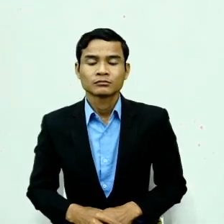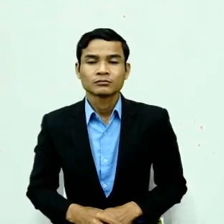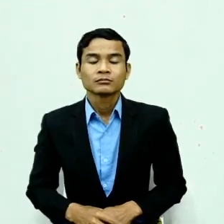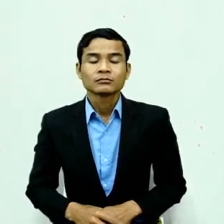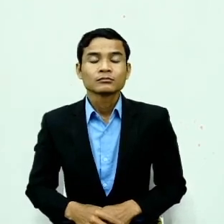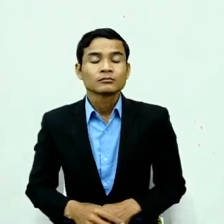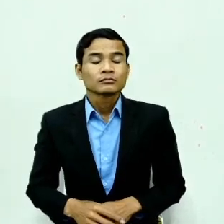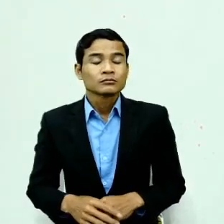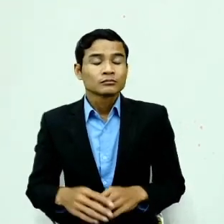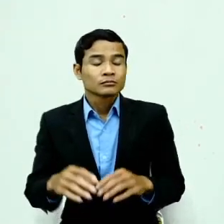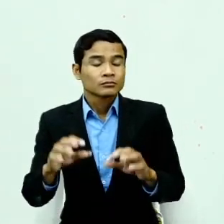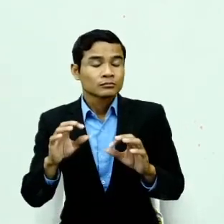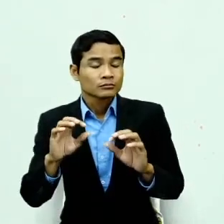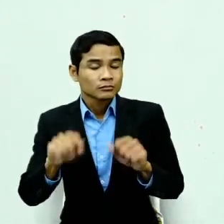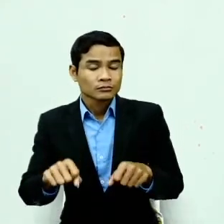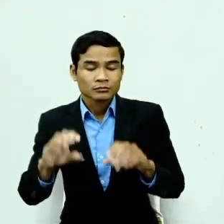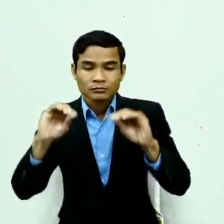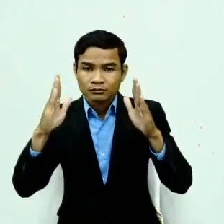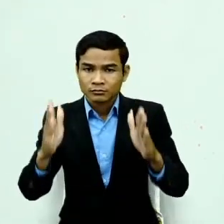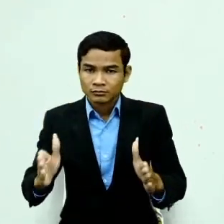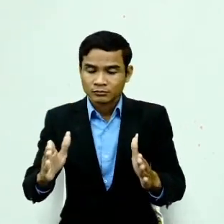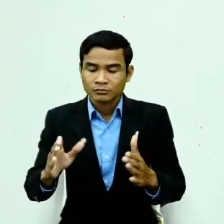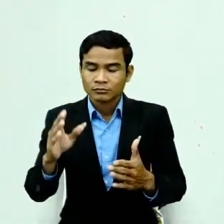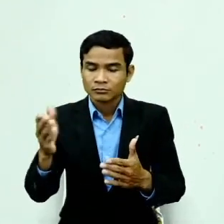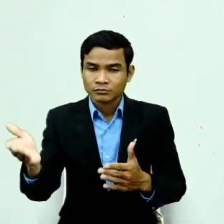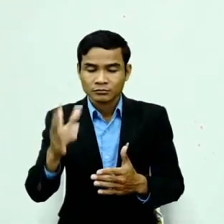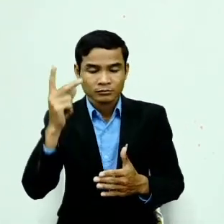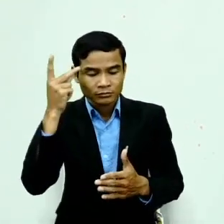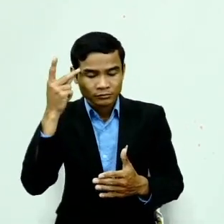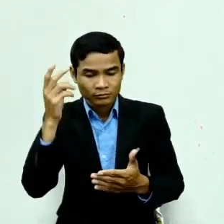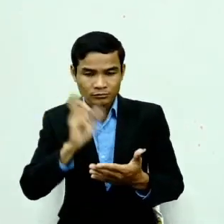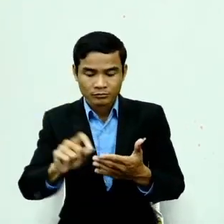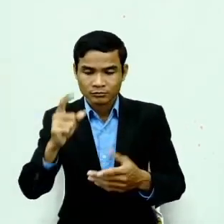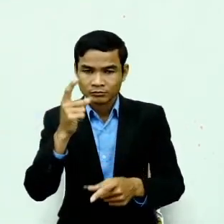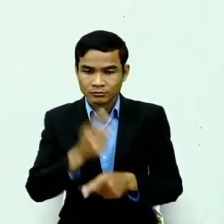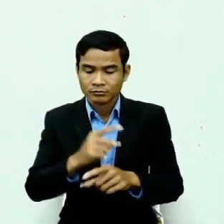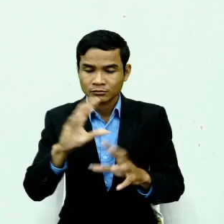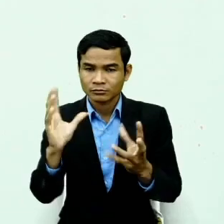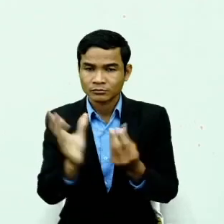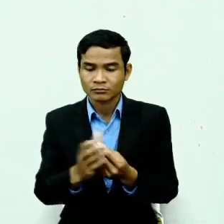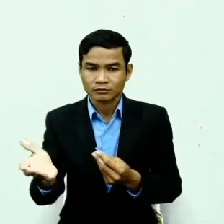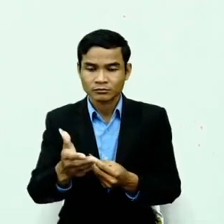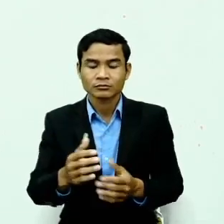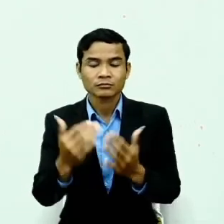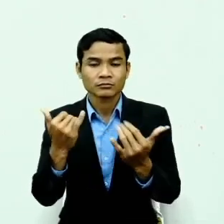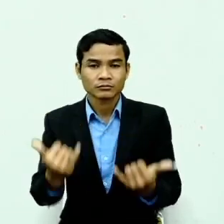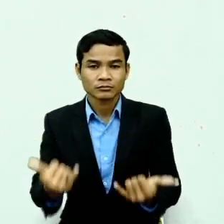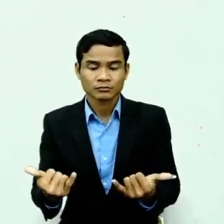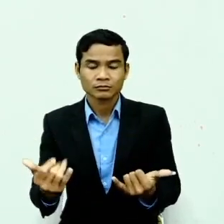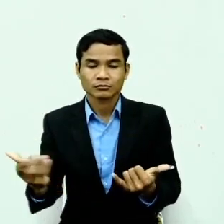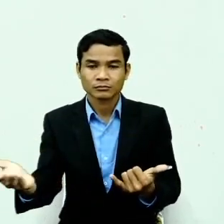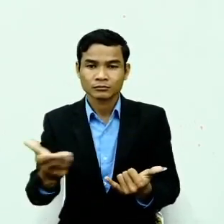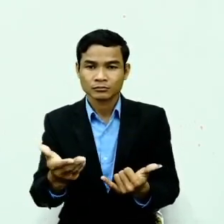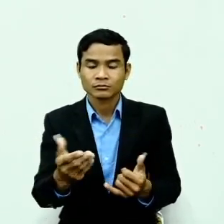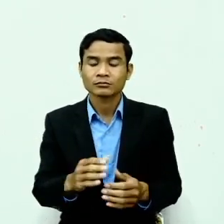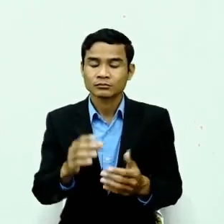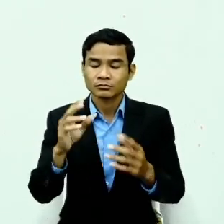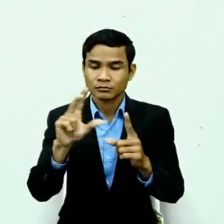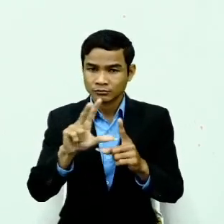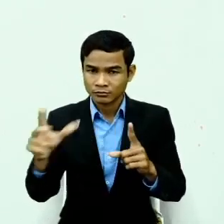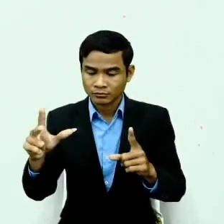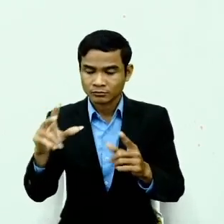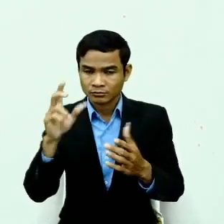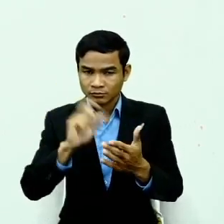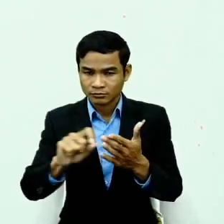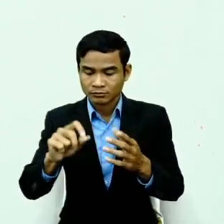chả nè cũng sẵn không tha con cha sẽ bàn trầm trầy cướp cướp nè cha ấy là con thằng ốc nè cha con chọn đàm bàn toa